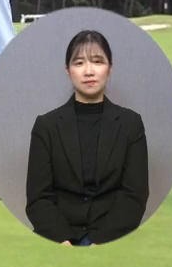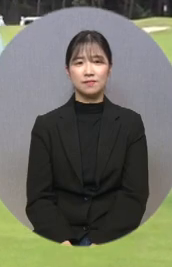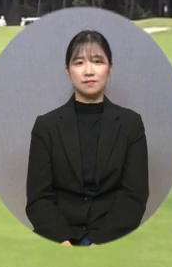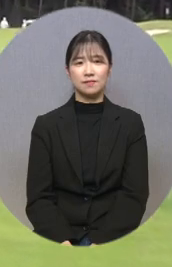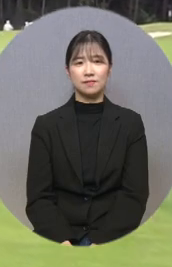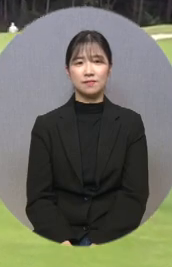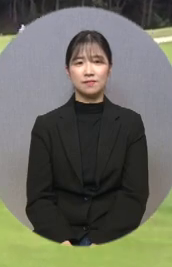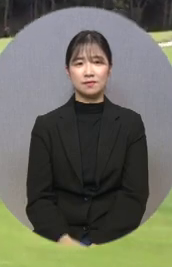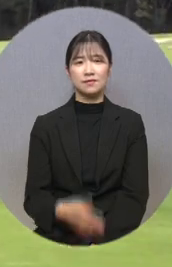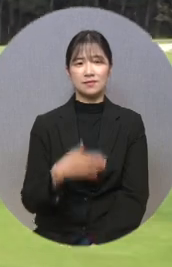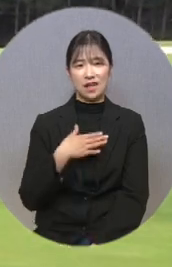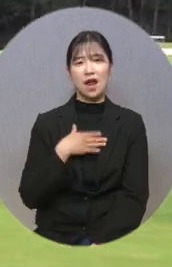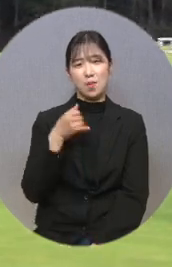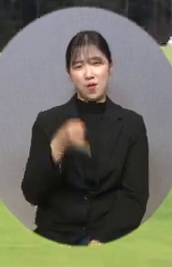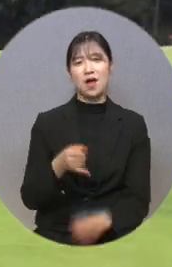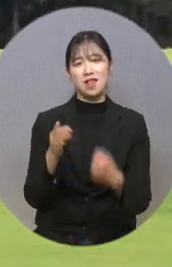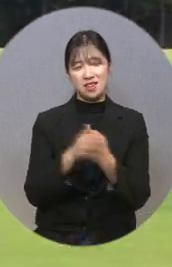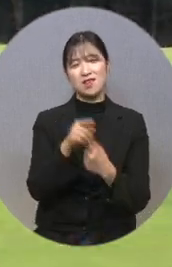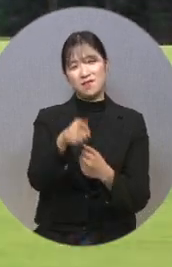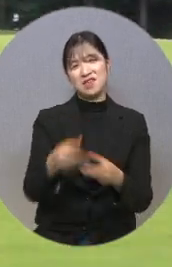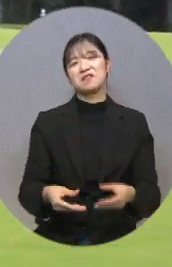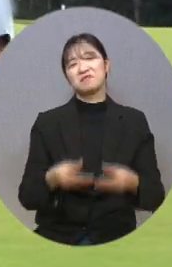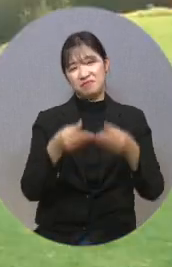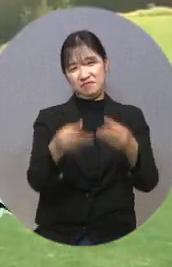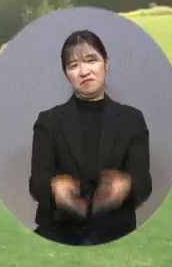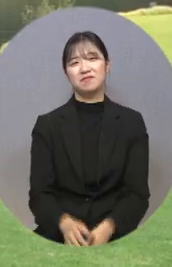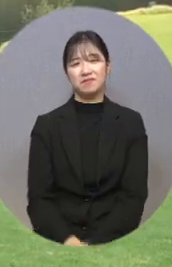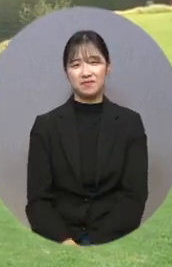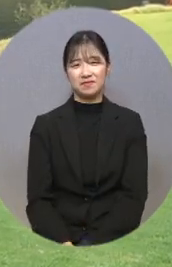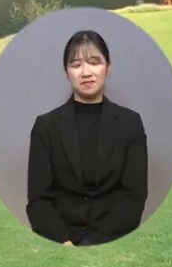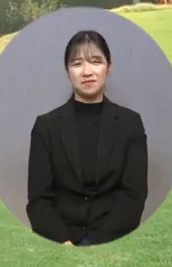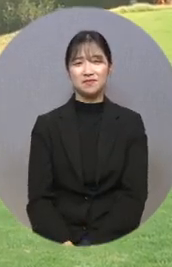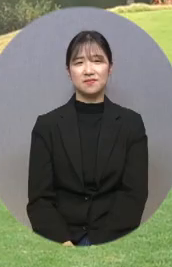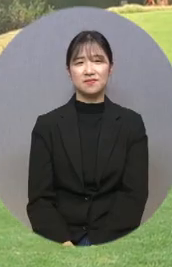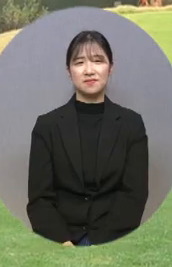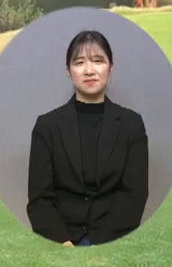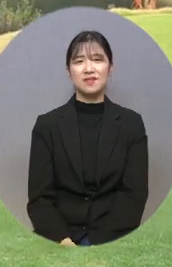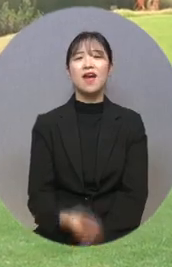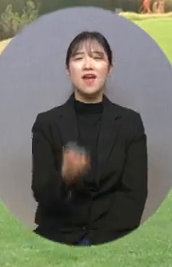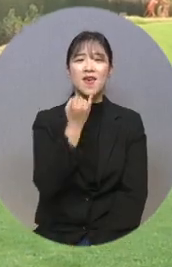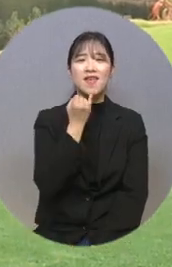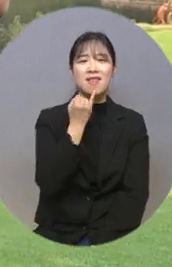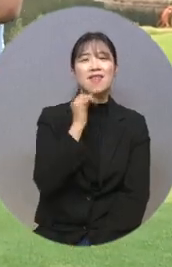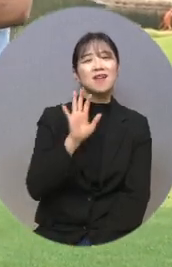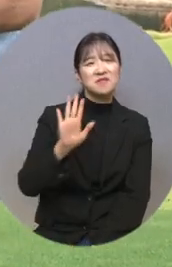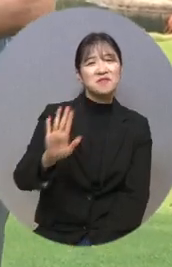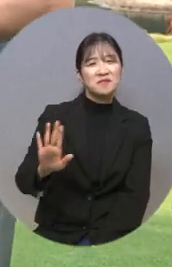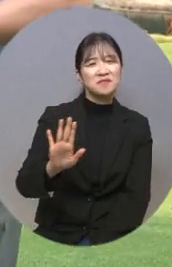저희가 못 쳤으니까 대신 이걸 드리겠다, 양. 오빠 가져가, 양. 괜찮다, 양. 맛있게 드시자,